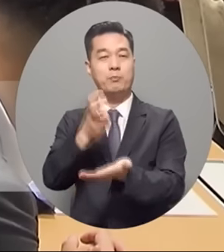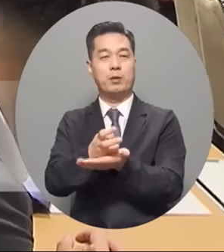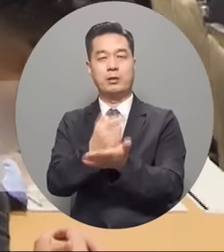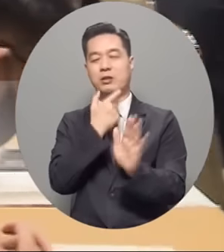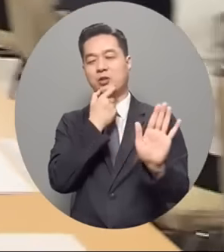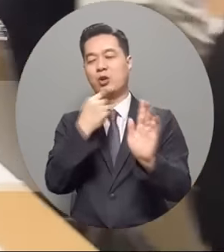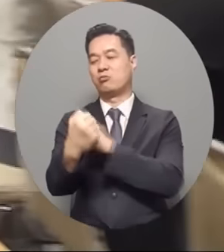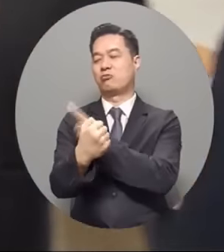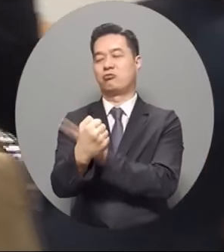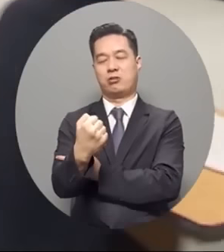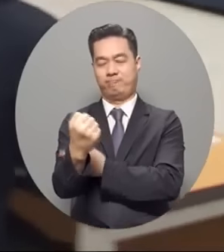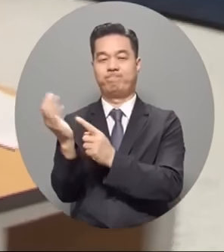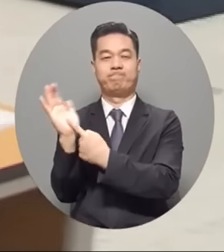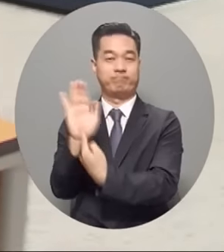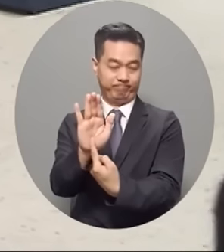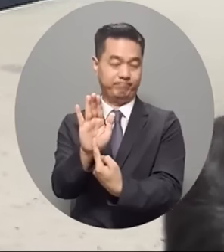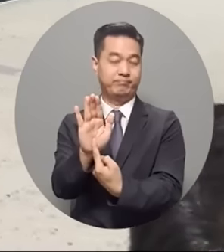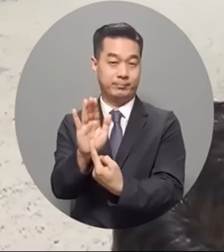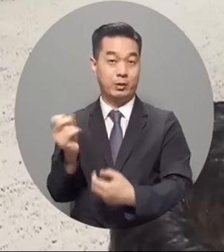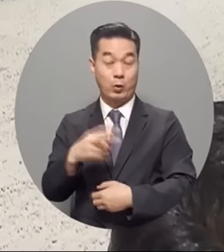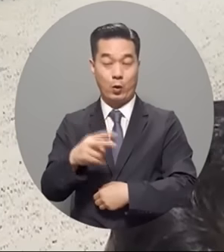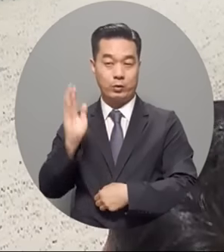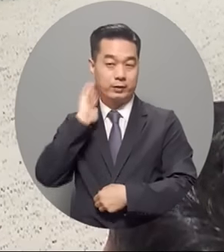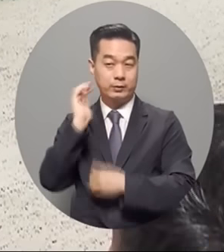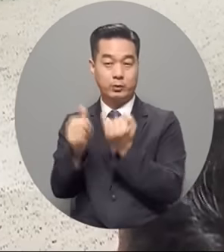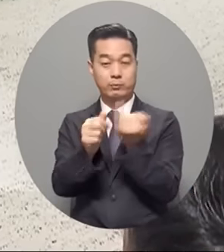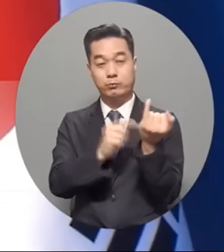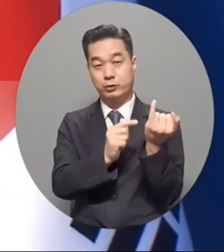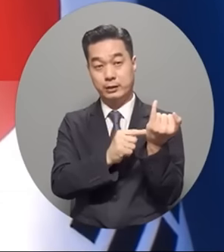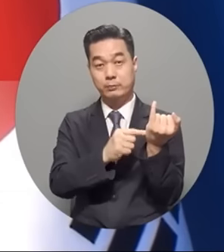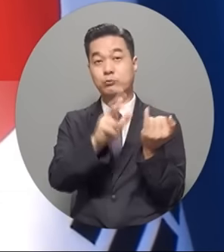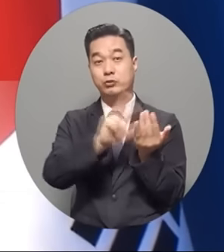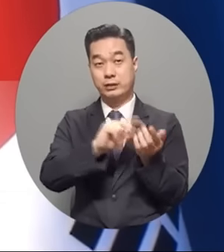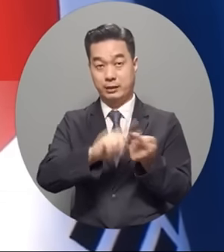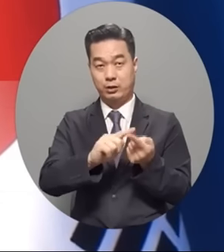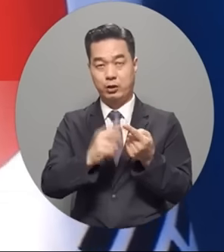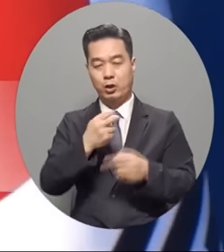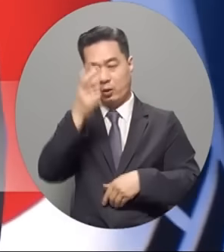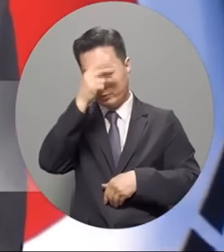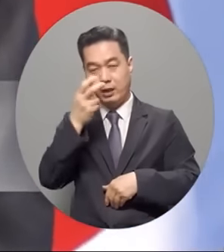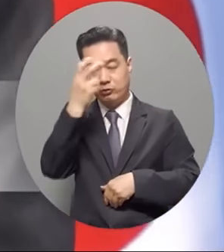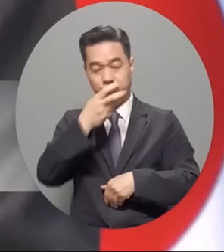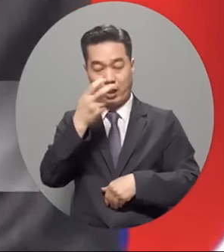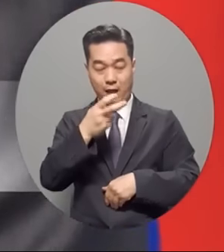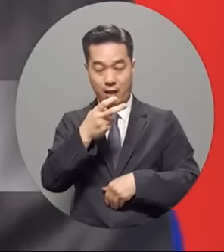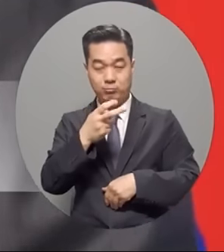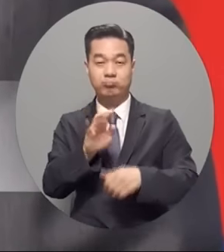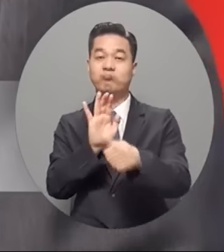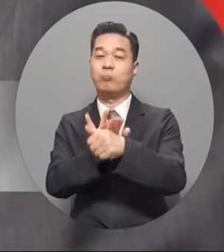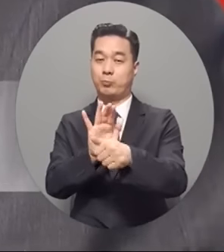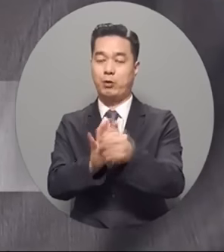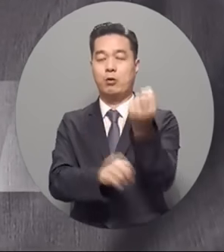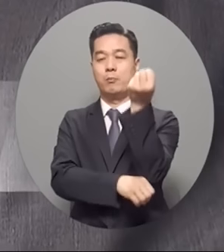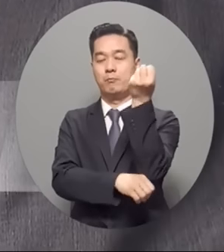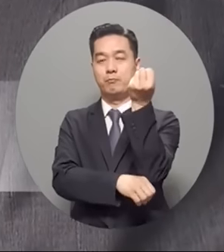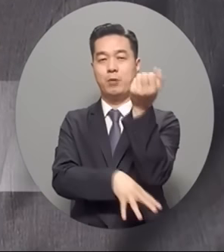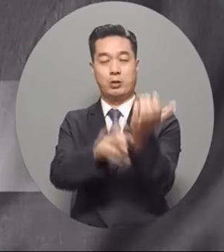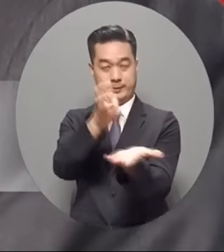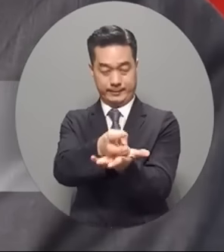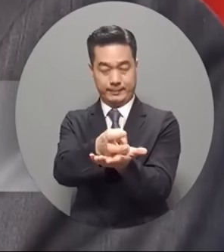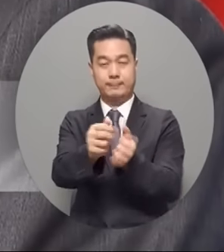행사가 불가피하다는 점을, 김건희 여사 의혹에 대해선 검찰 수사에 협조화돼 법과 원칙대로